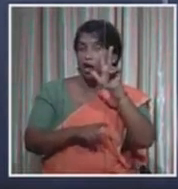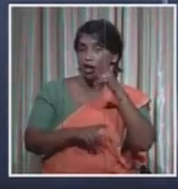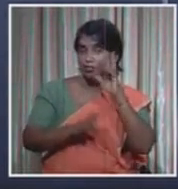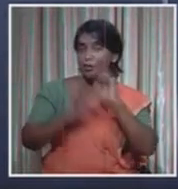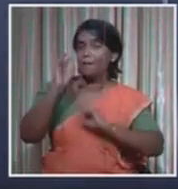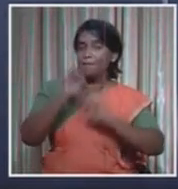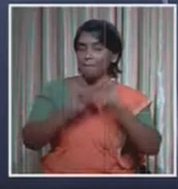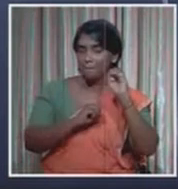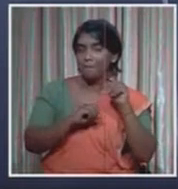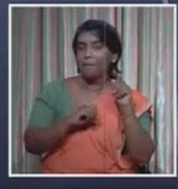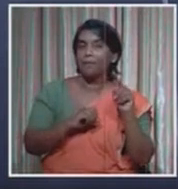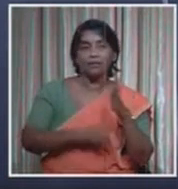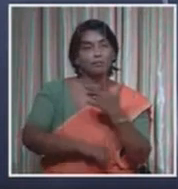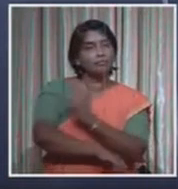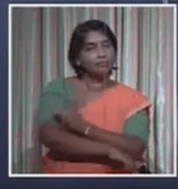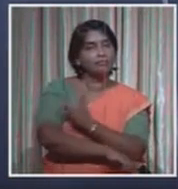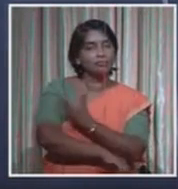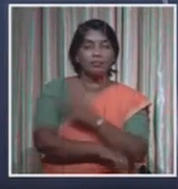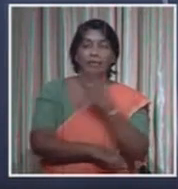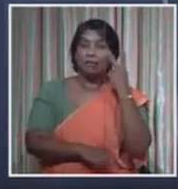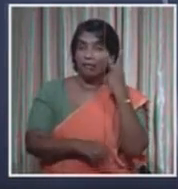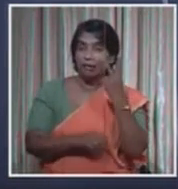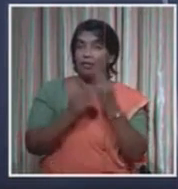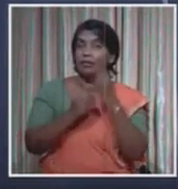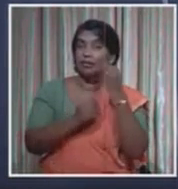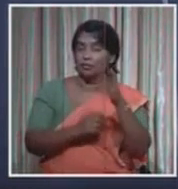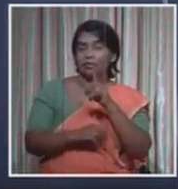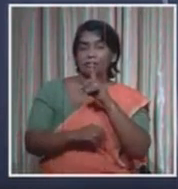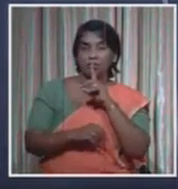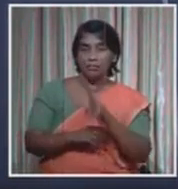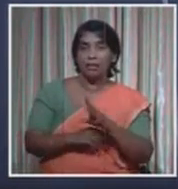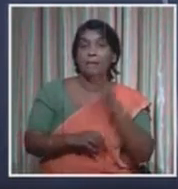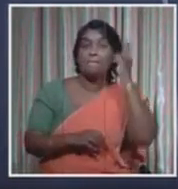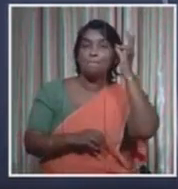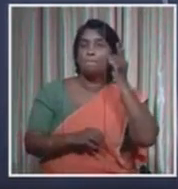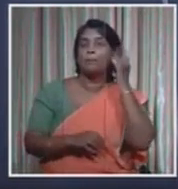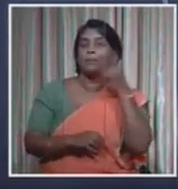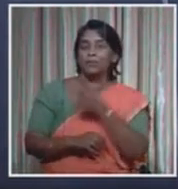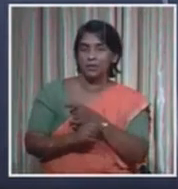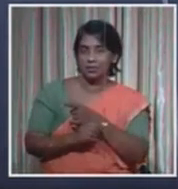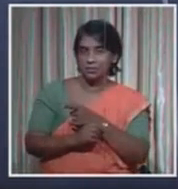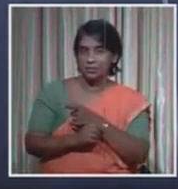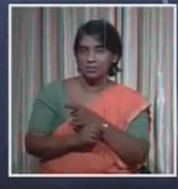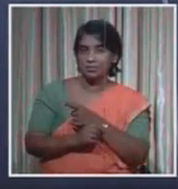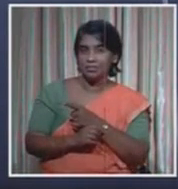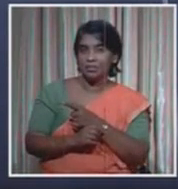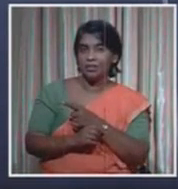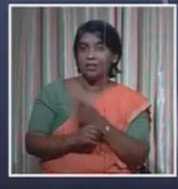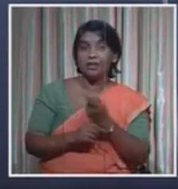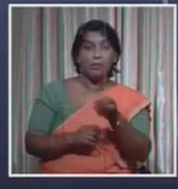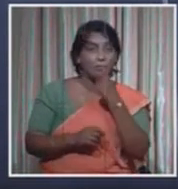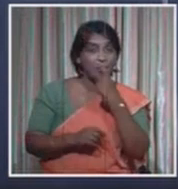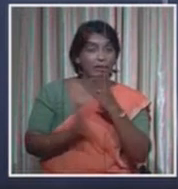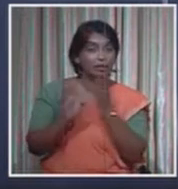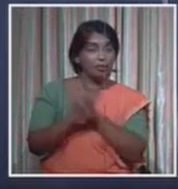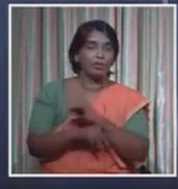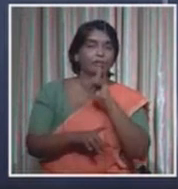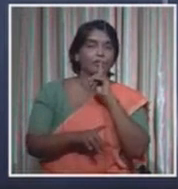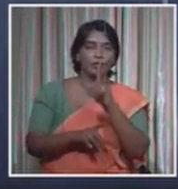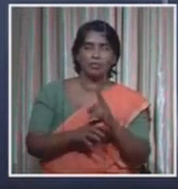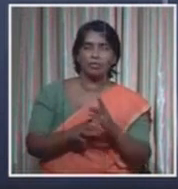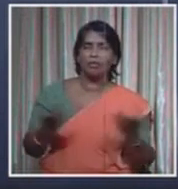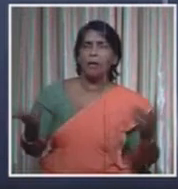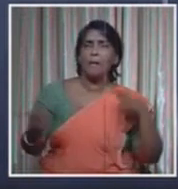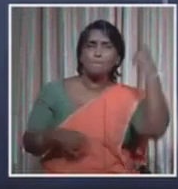80% එන්නත දෙවනි පතාවක් දීපු ආණ්ඩුවට කියනවා පිස්සා කියලා, පෙකනිල් ගහන්න කියලා මුලින් කියපු අය.